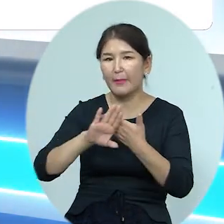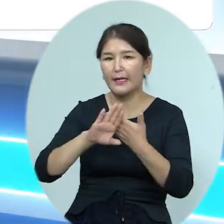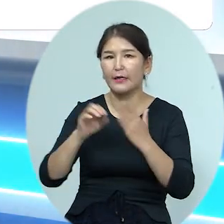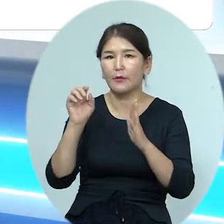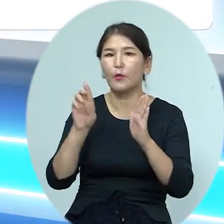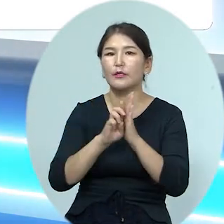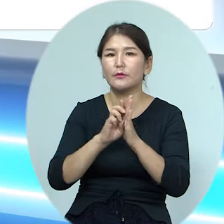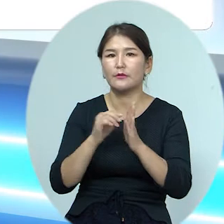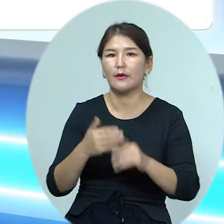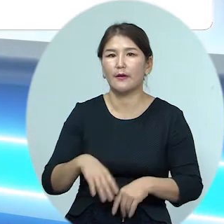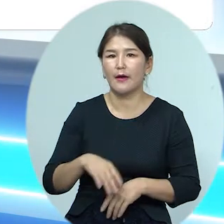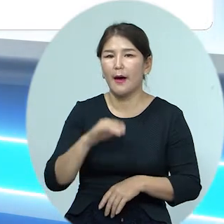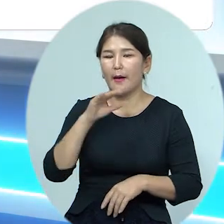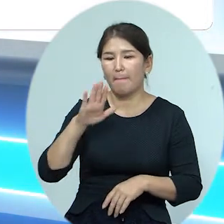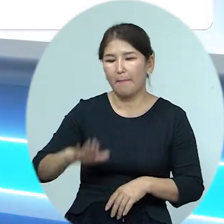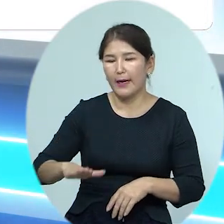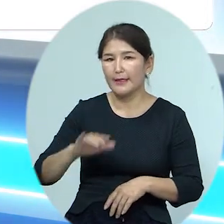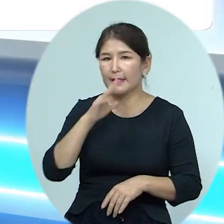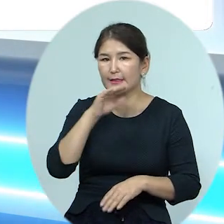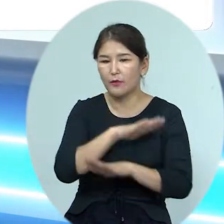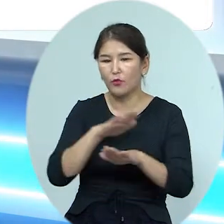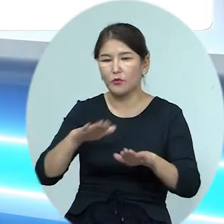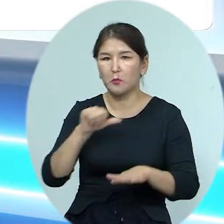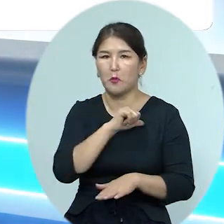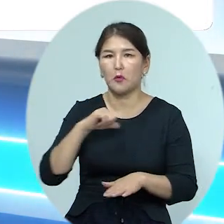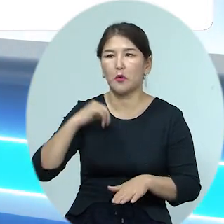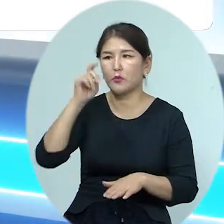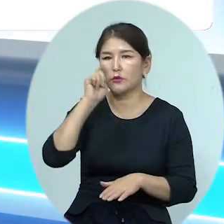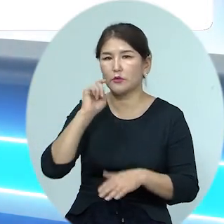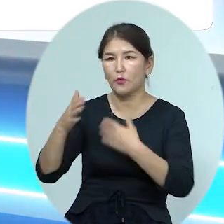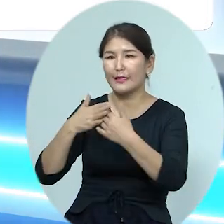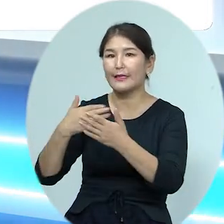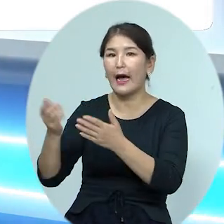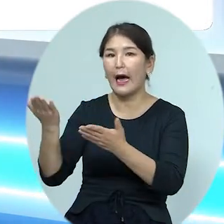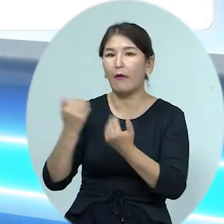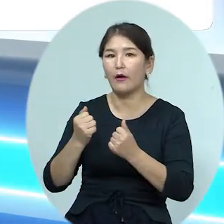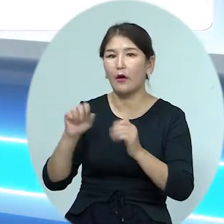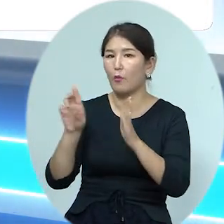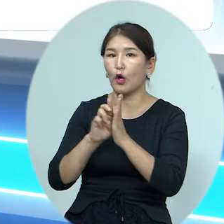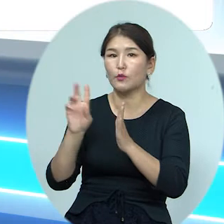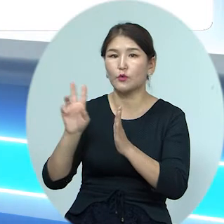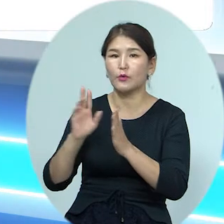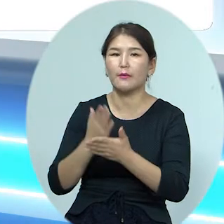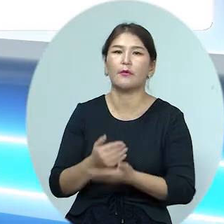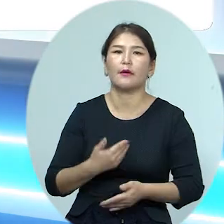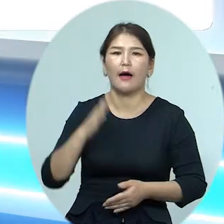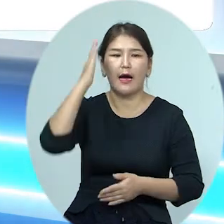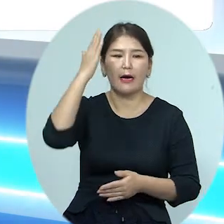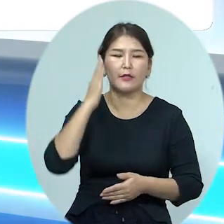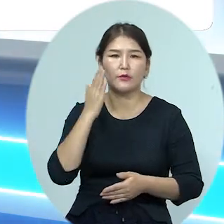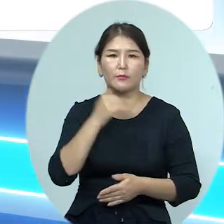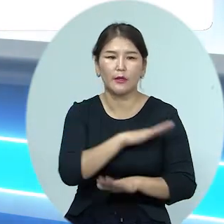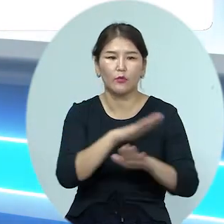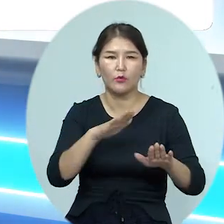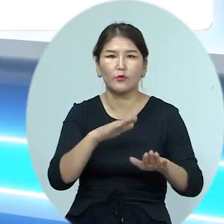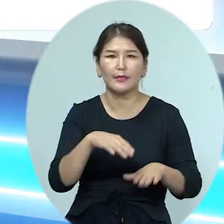насны хүүхдүүд маань өөрснөө дэлгүүр ороод өөрийнхөө хүссэн зүйлийг худалдаж авах боломжгүй байдаг. Гэтэл эцэг эхчүүд маань